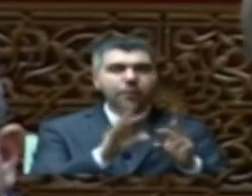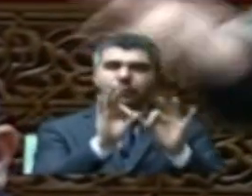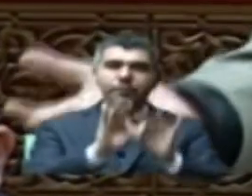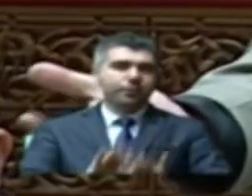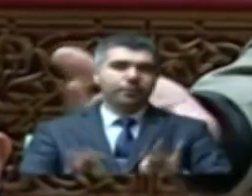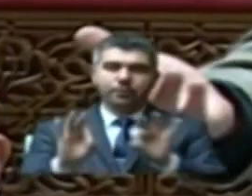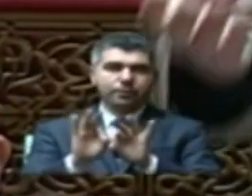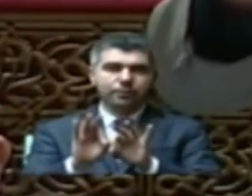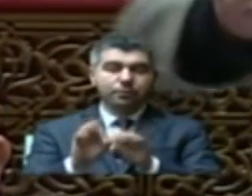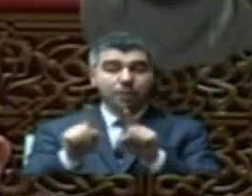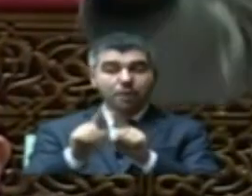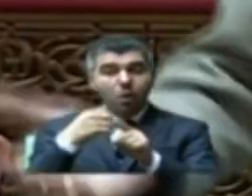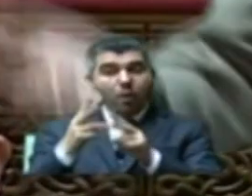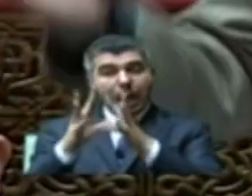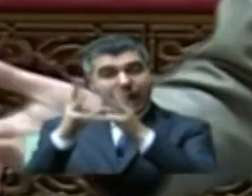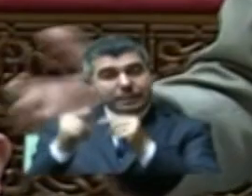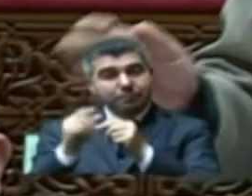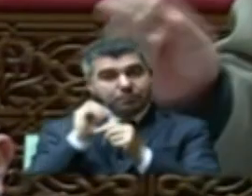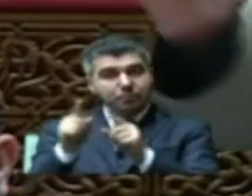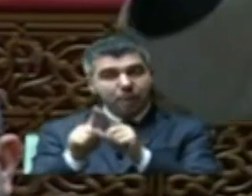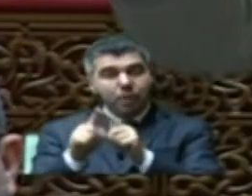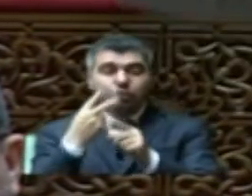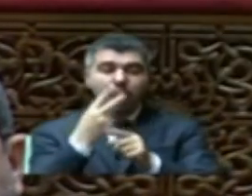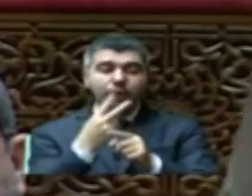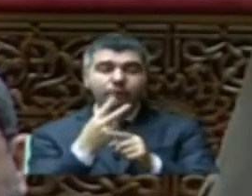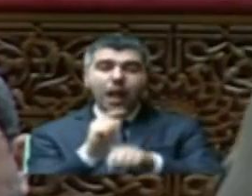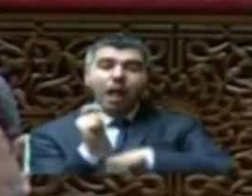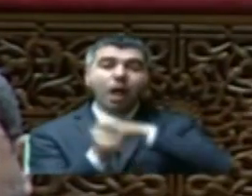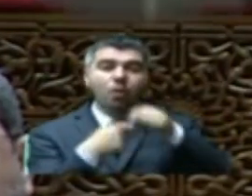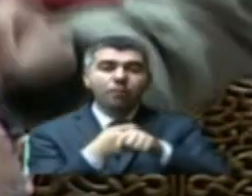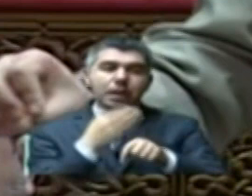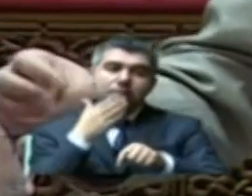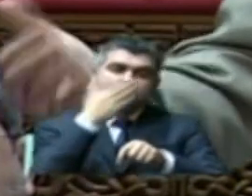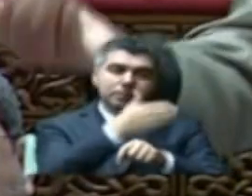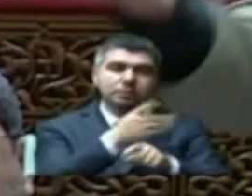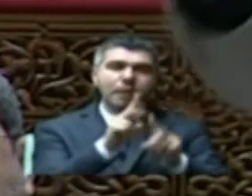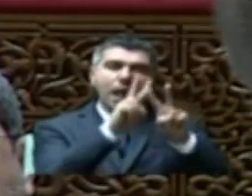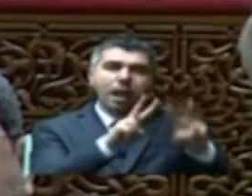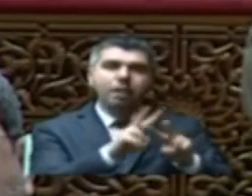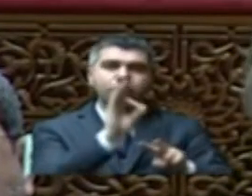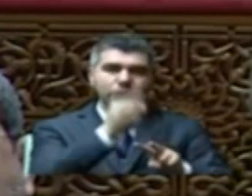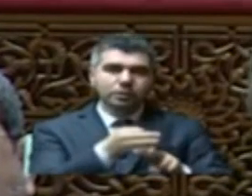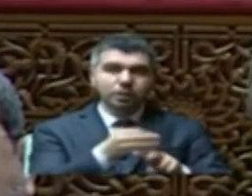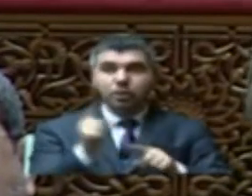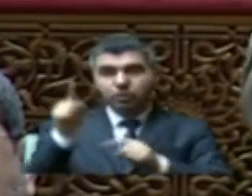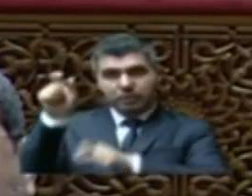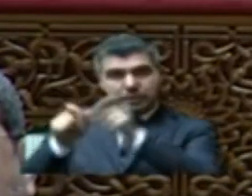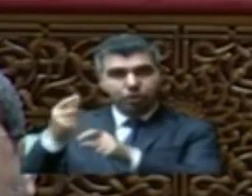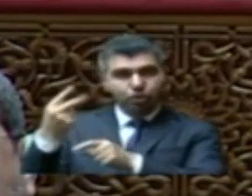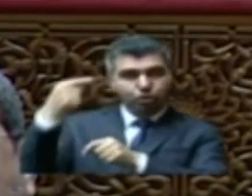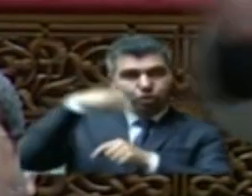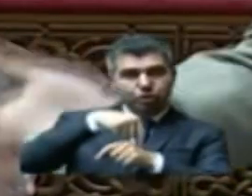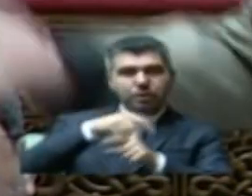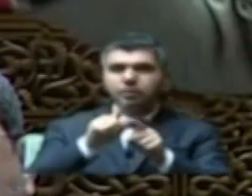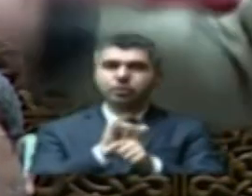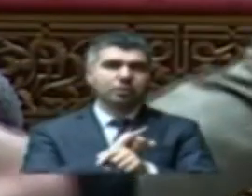كما درنا البحث، نديروا خريطة الإعاقة في العالم القروي، ونبقوا حنا نوصلوا عندك الناس ندوروا فيهم، ماشي ننتظرهم أن يأتون إلينا. كاين